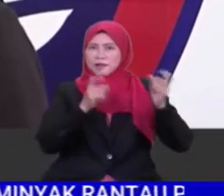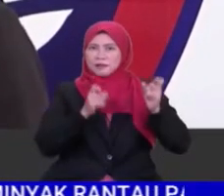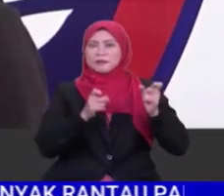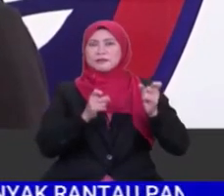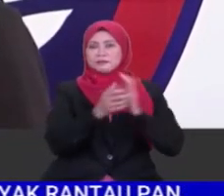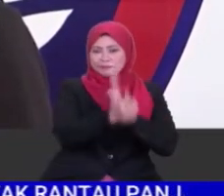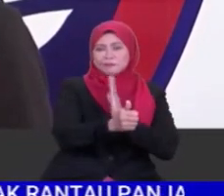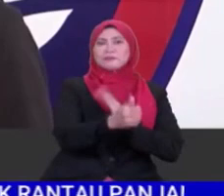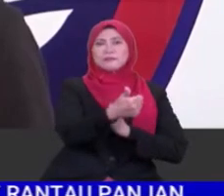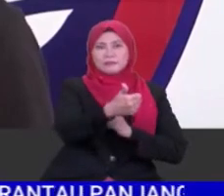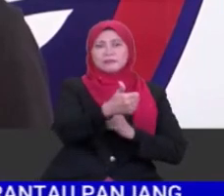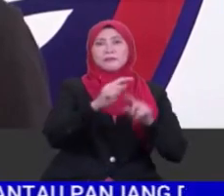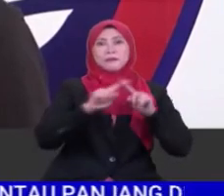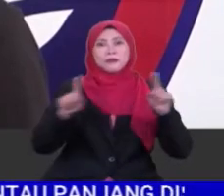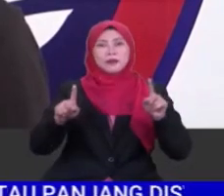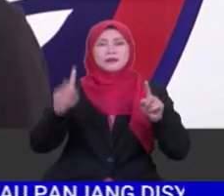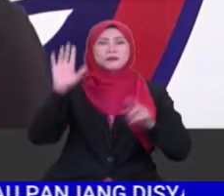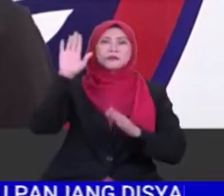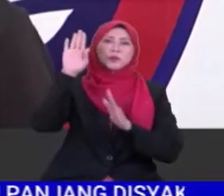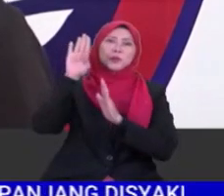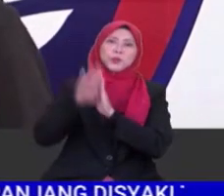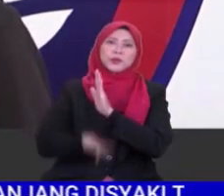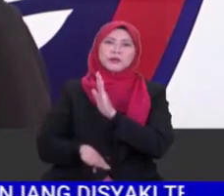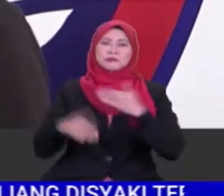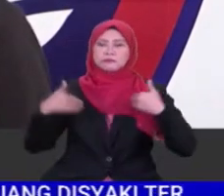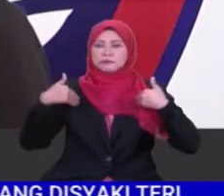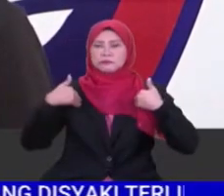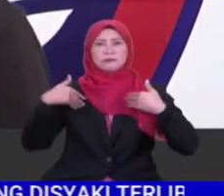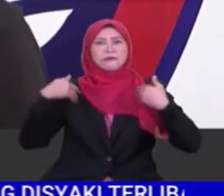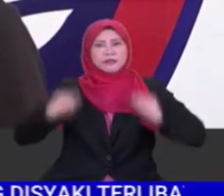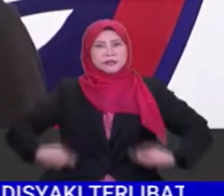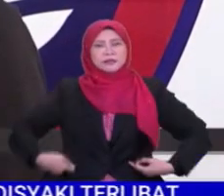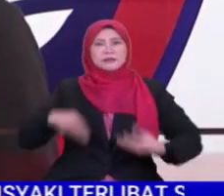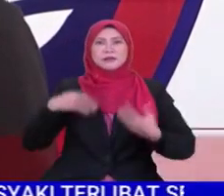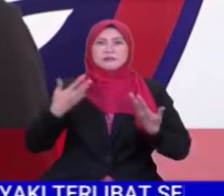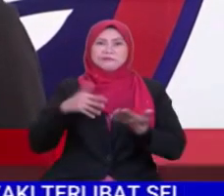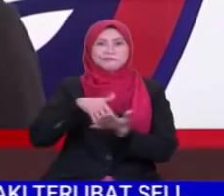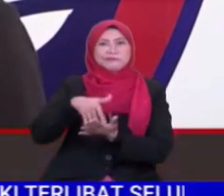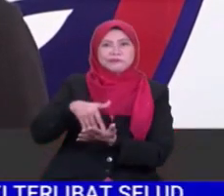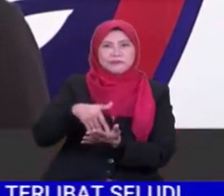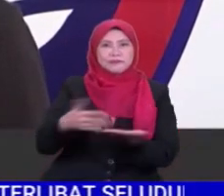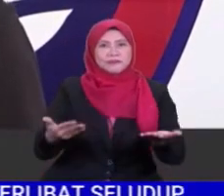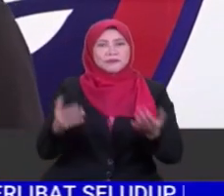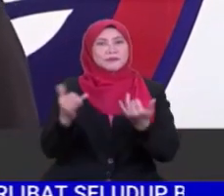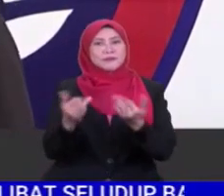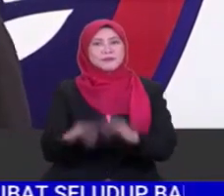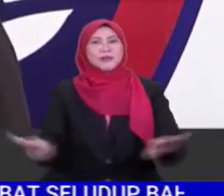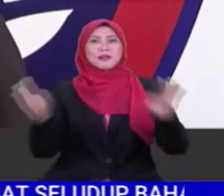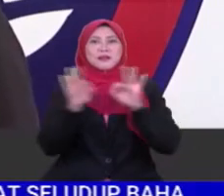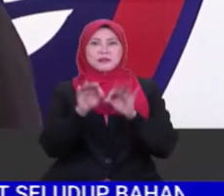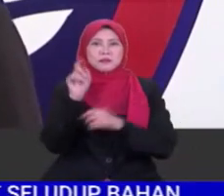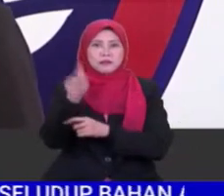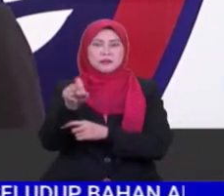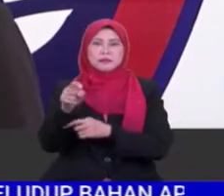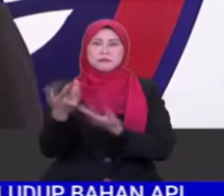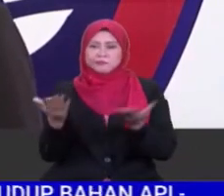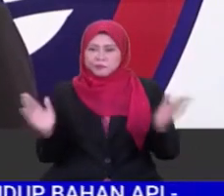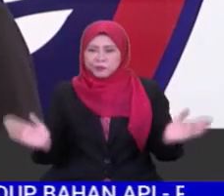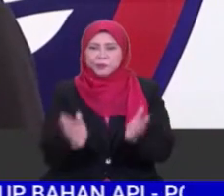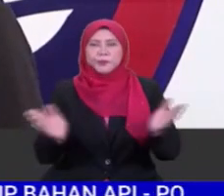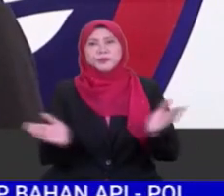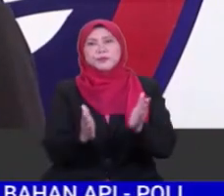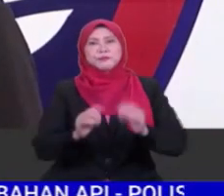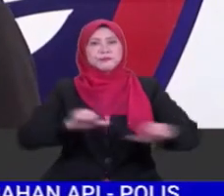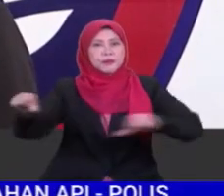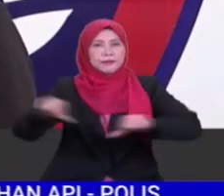lots of skill, but we always lack on that physical and power. So that's why it's really important for us to have Tom here to push that up.